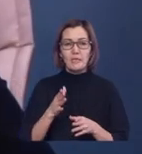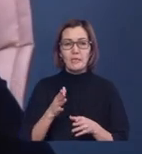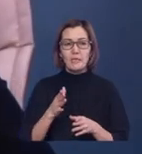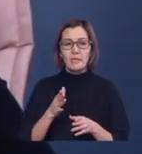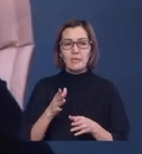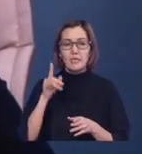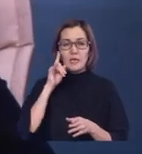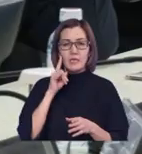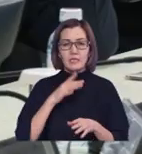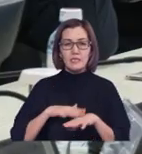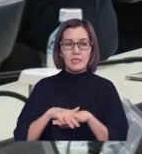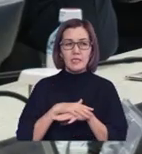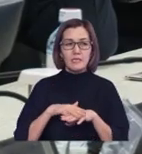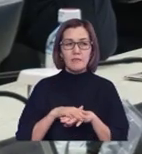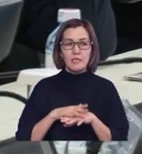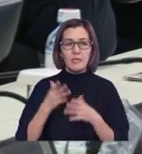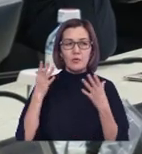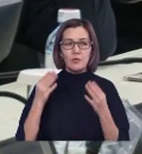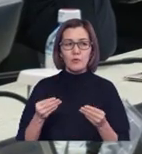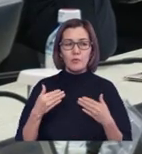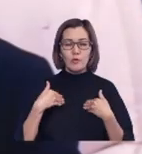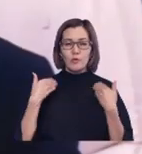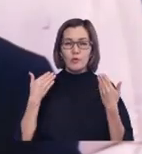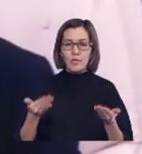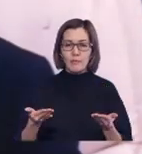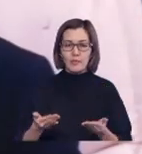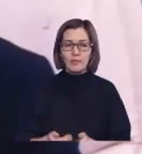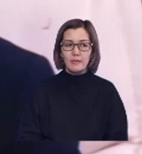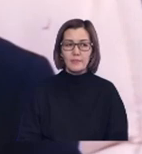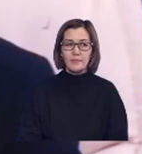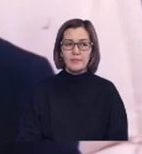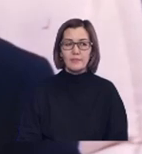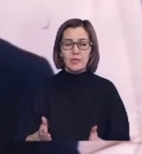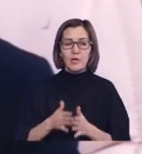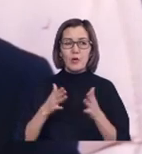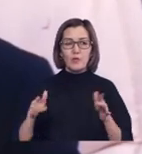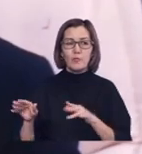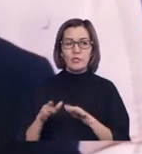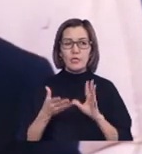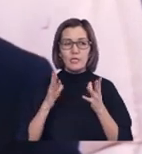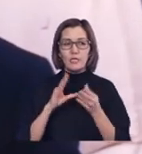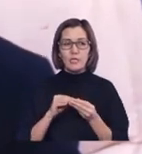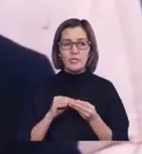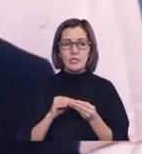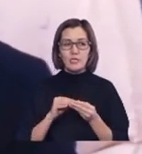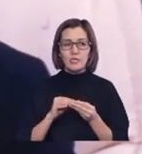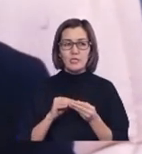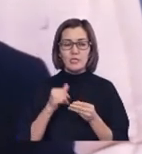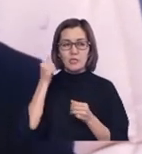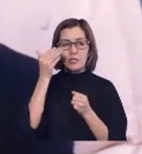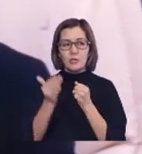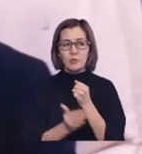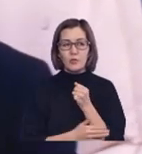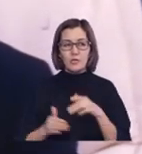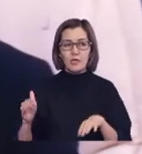Қазақстан халқы ассамблеясының күнімен құттықтағым келеді. Аталған ауқымды шараның нәтижесі жыл соңында